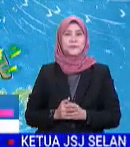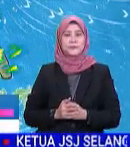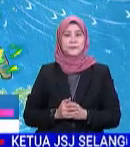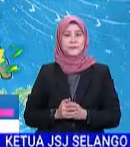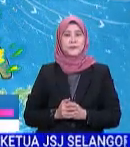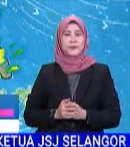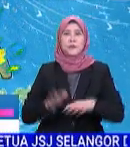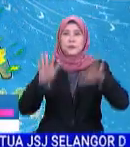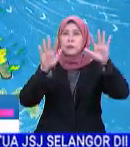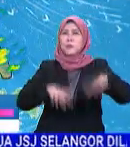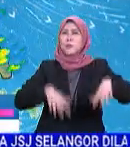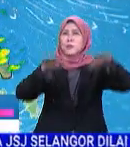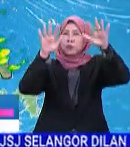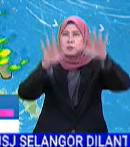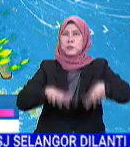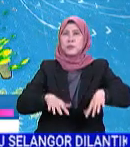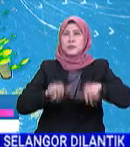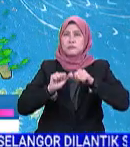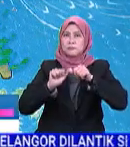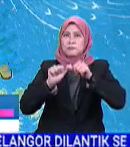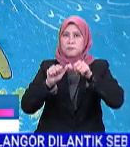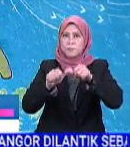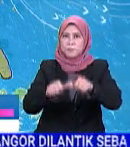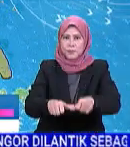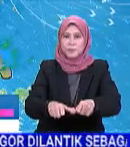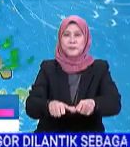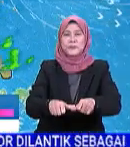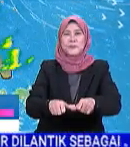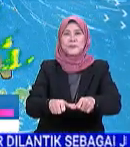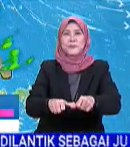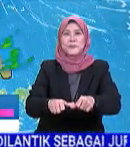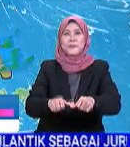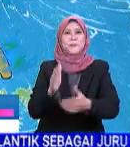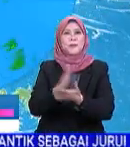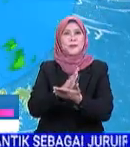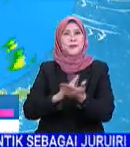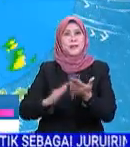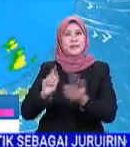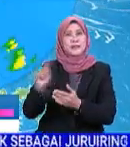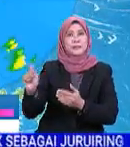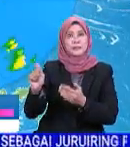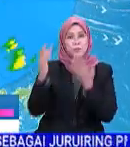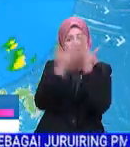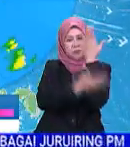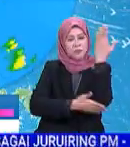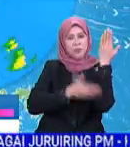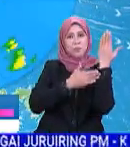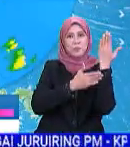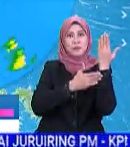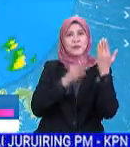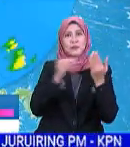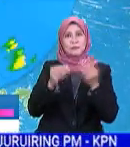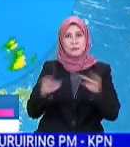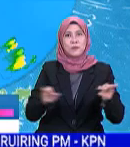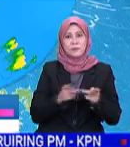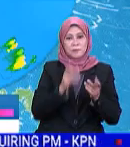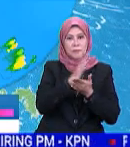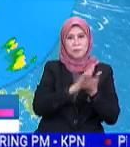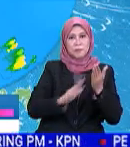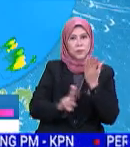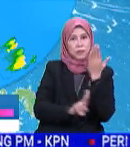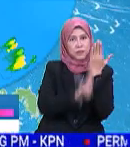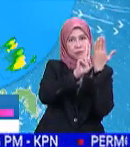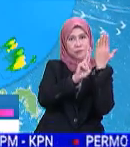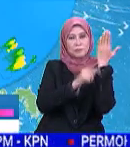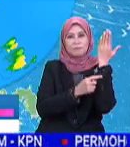perhatikan keadaan hujan lebat masih lagi sedang berlaku melibatkan bahagian timur semenanjung, juga di sekitar bahagian